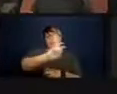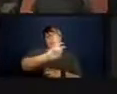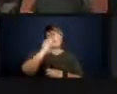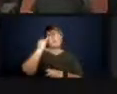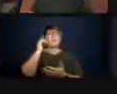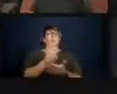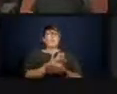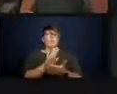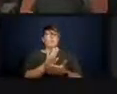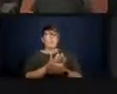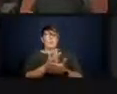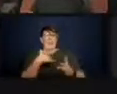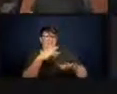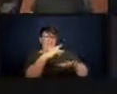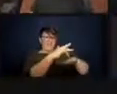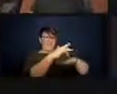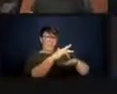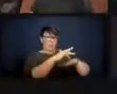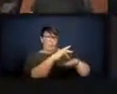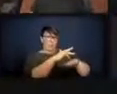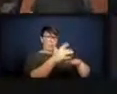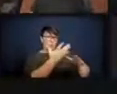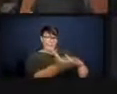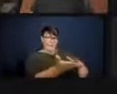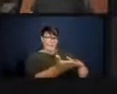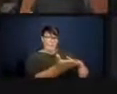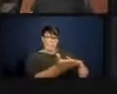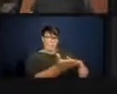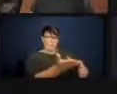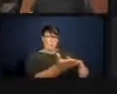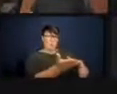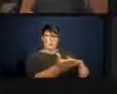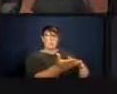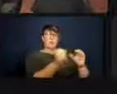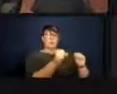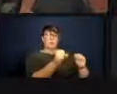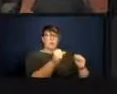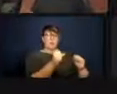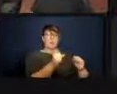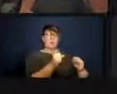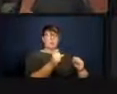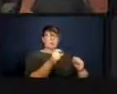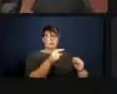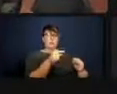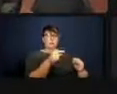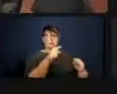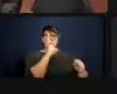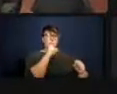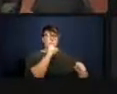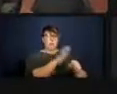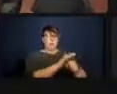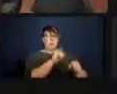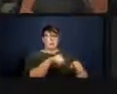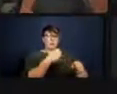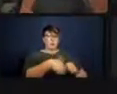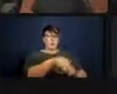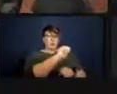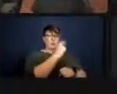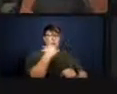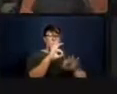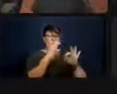wanapojiandaa kuhama kutoka shule moja hadi nyingine. Kwa hivyo tunawezesha hilo kwa